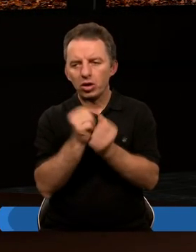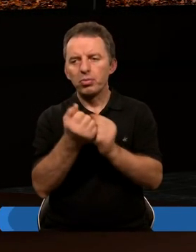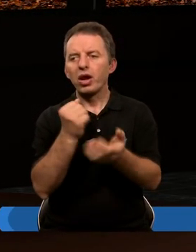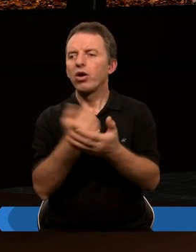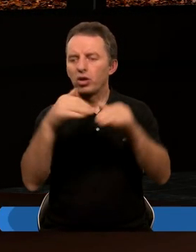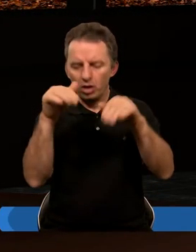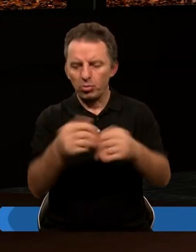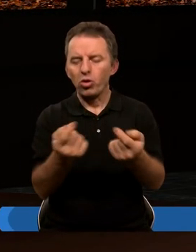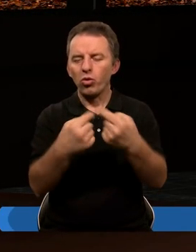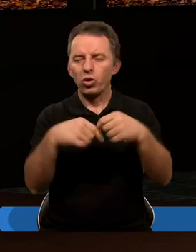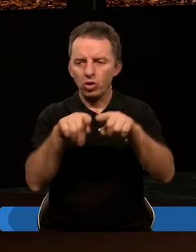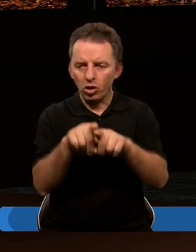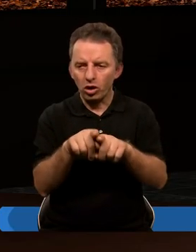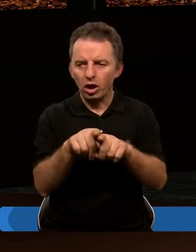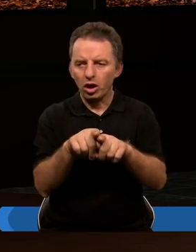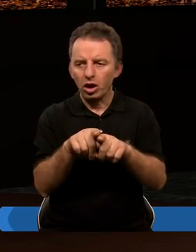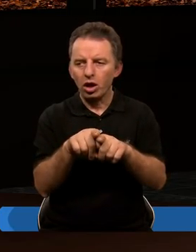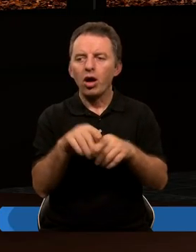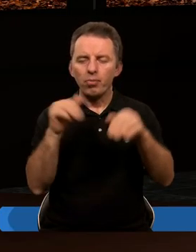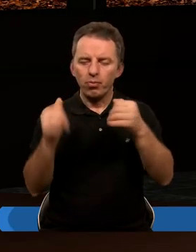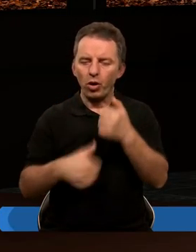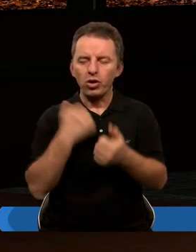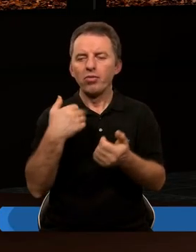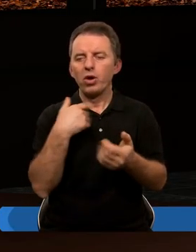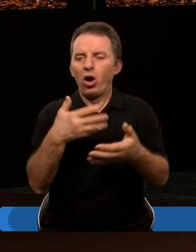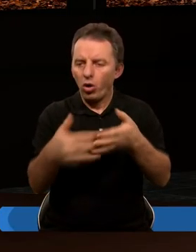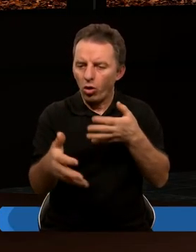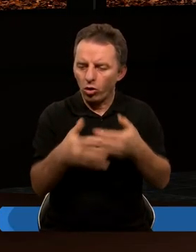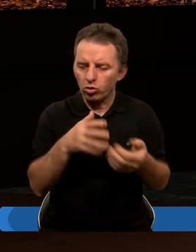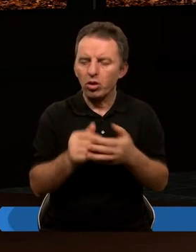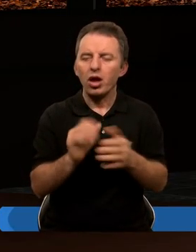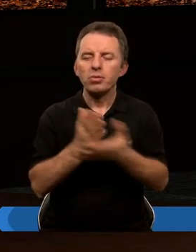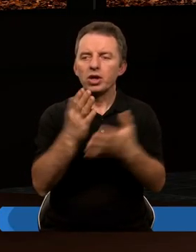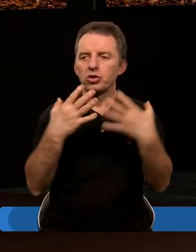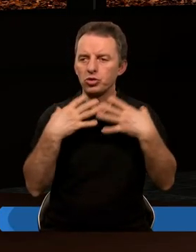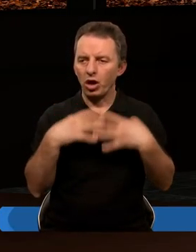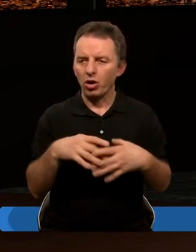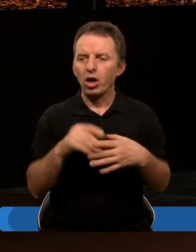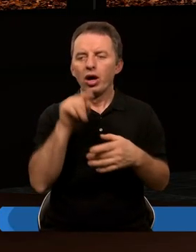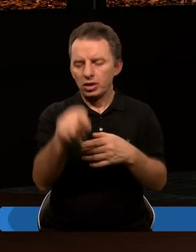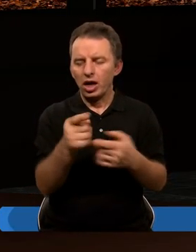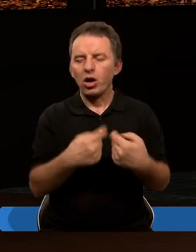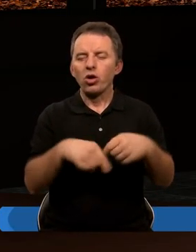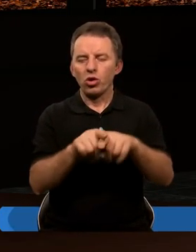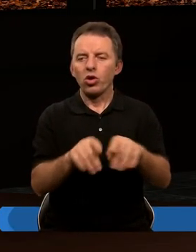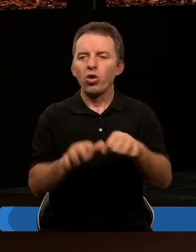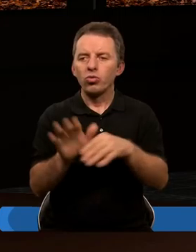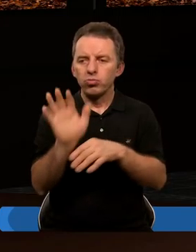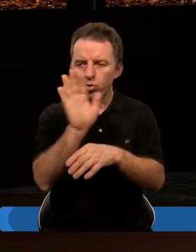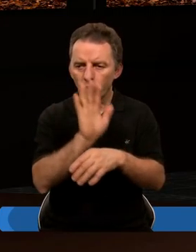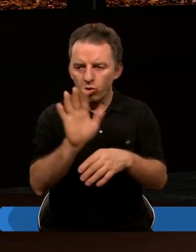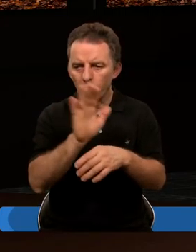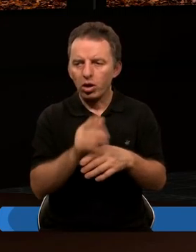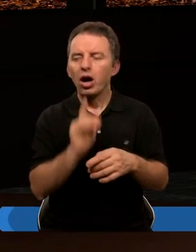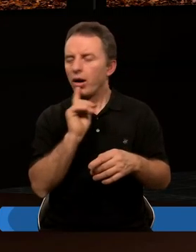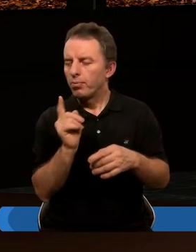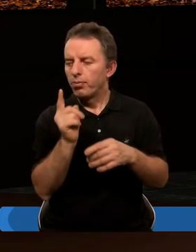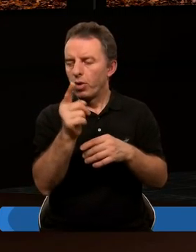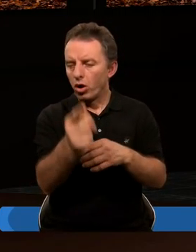prawo nie mogło dokonać, ponieważ było osłabione przez ciało, tego dokonał Bóg, gdy